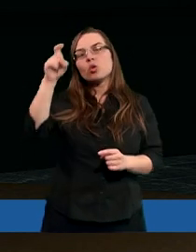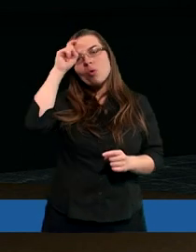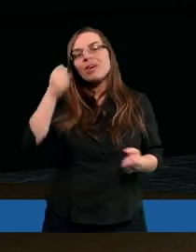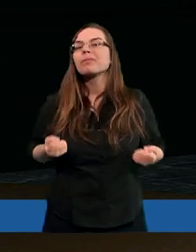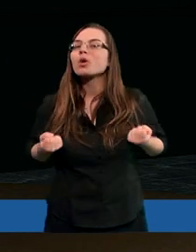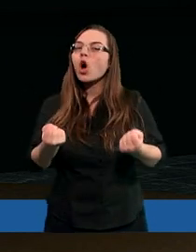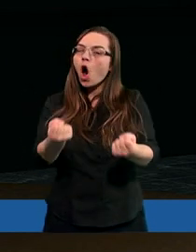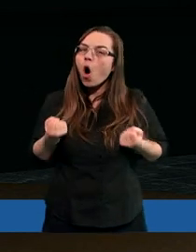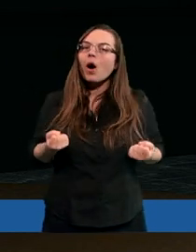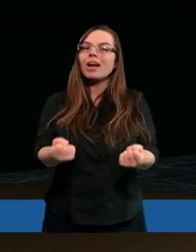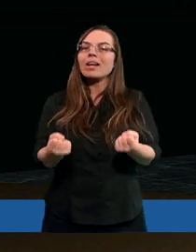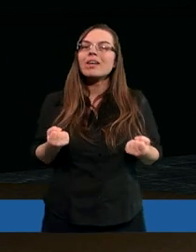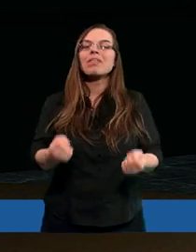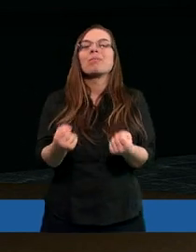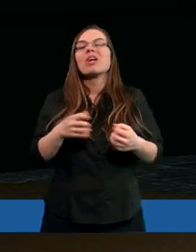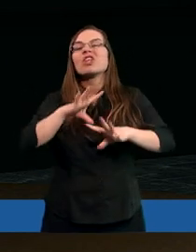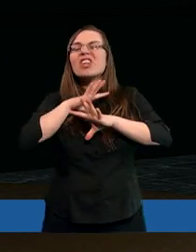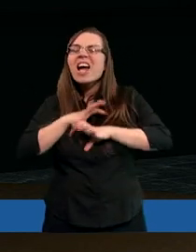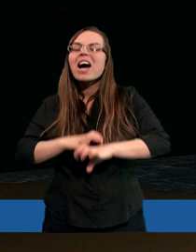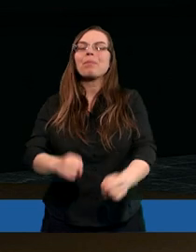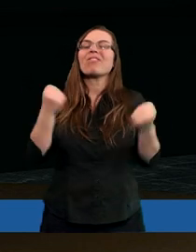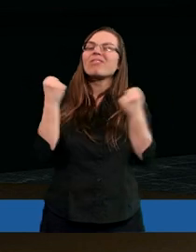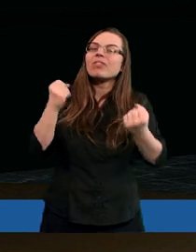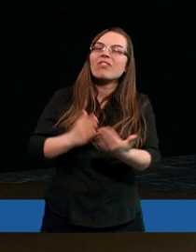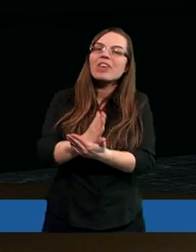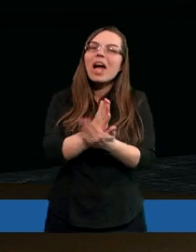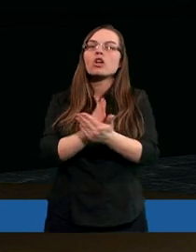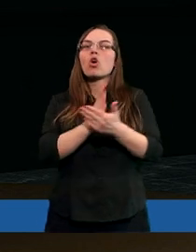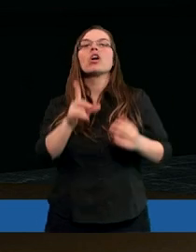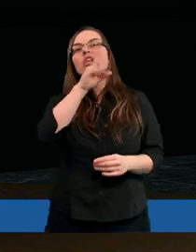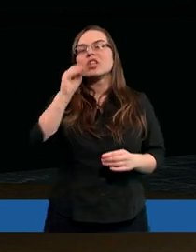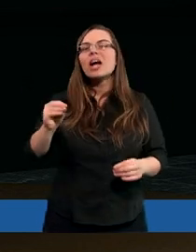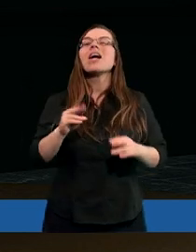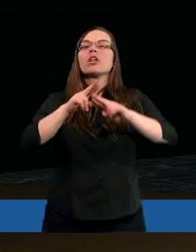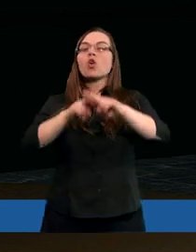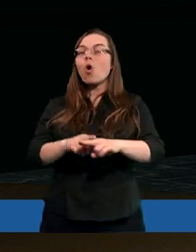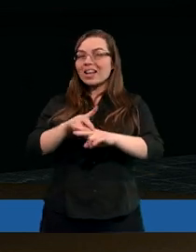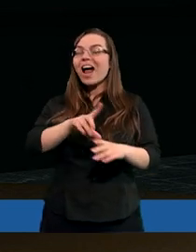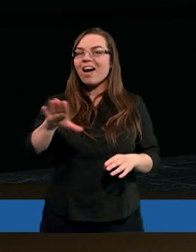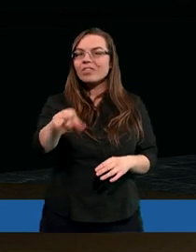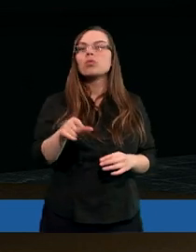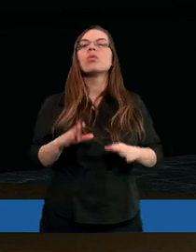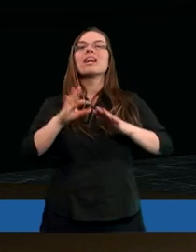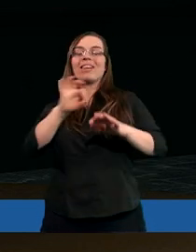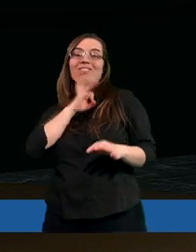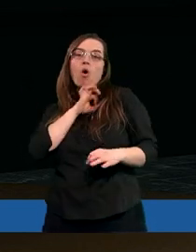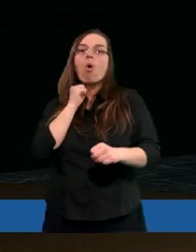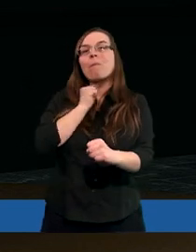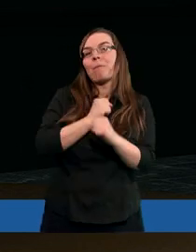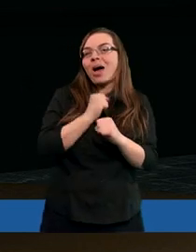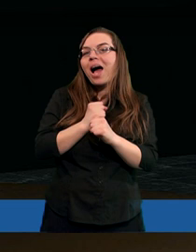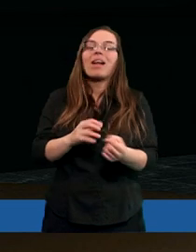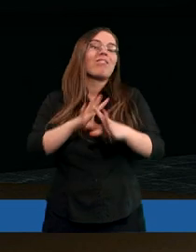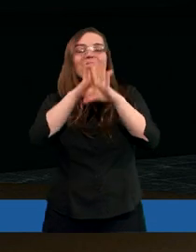gorliwym, religijnym, wierzącym, że zostawił swoją pracę,